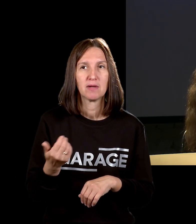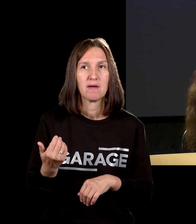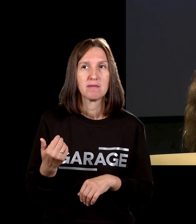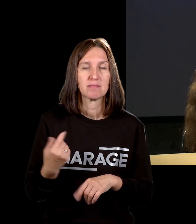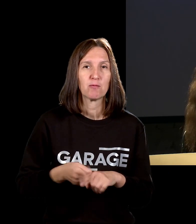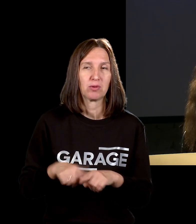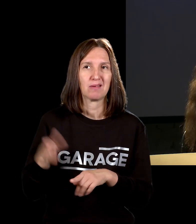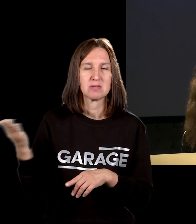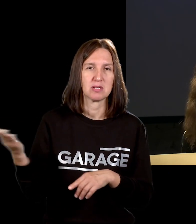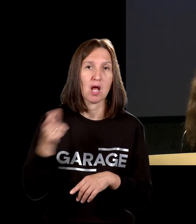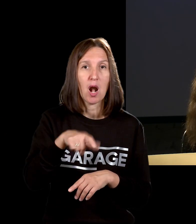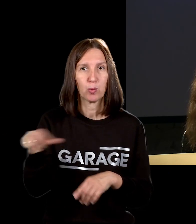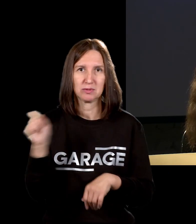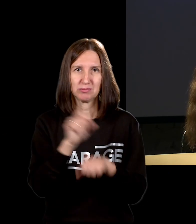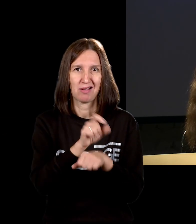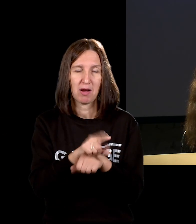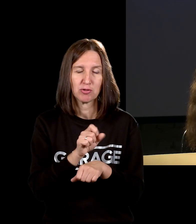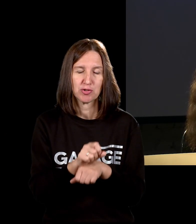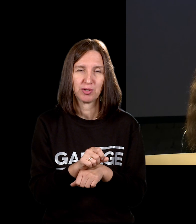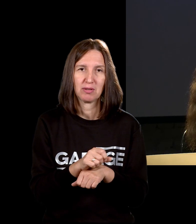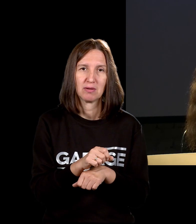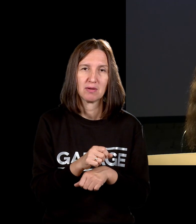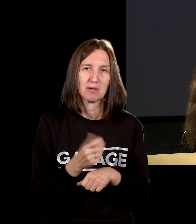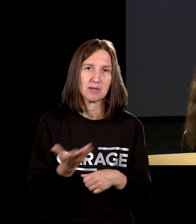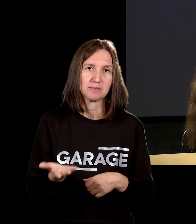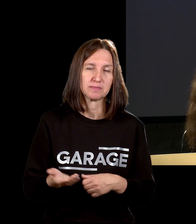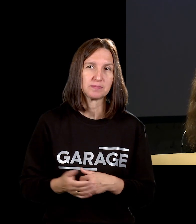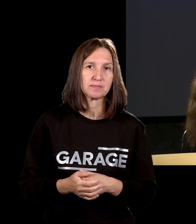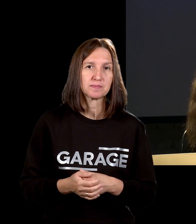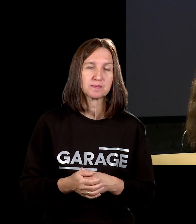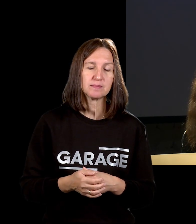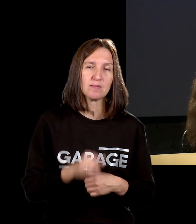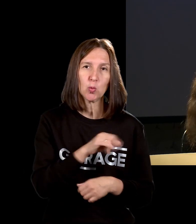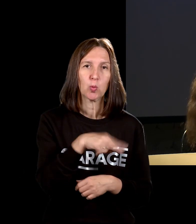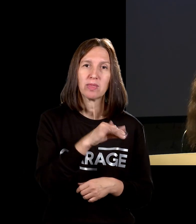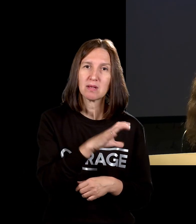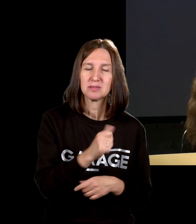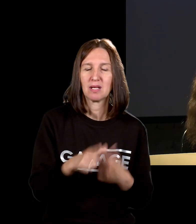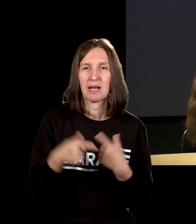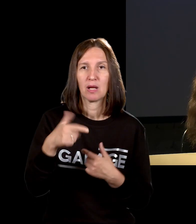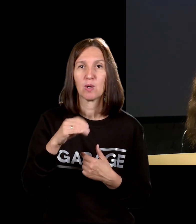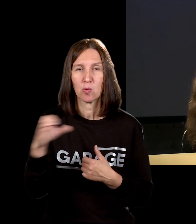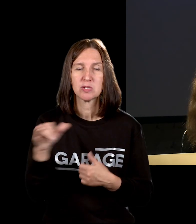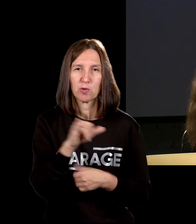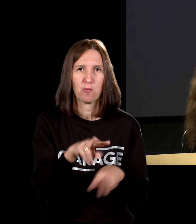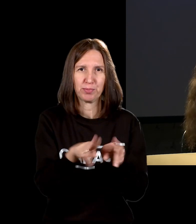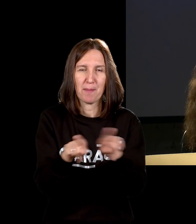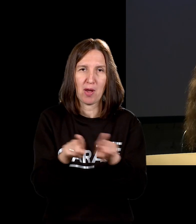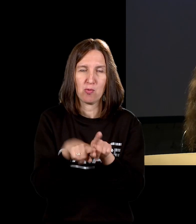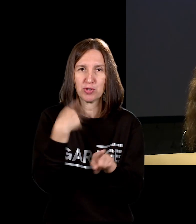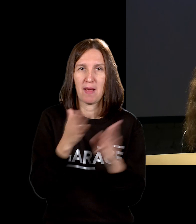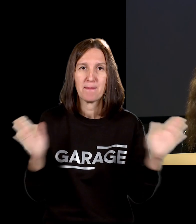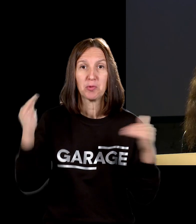герои, да, модели, заказчики Дикса или модели или заказчики Гроца, да, которые очень похожие портреты в то время рисовали, это